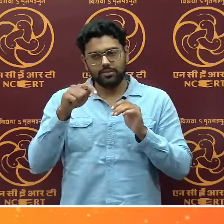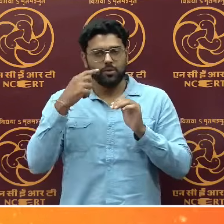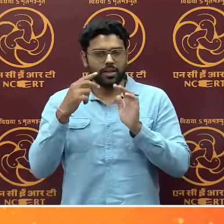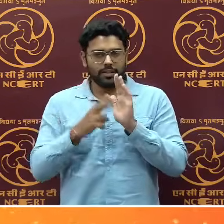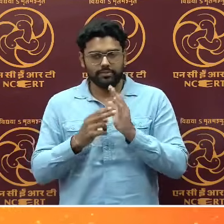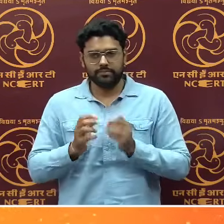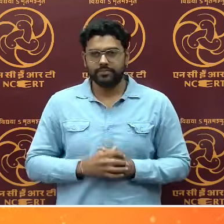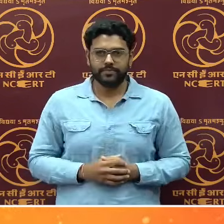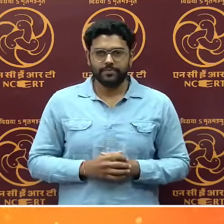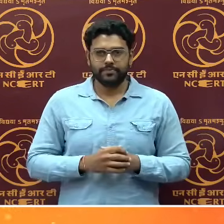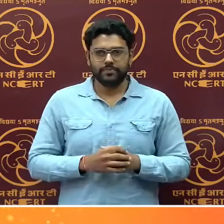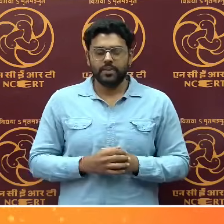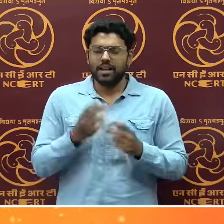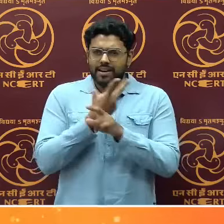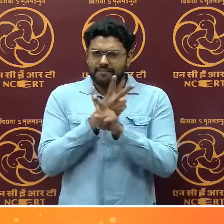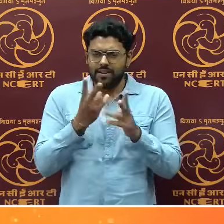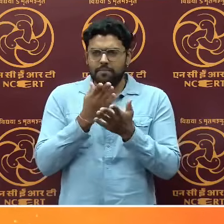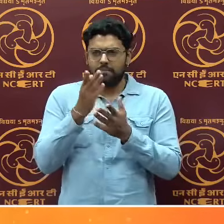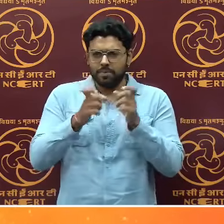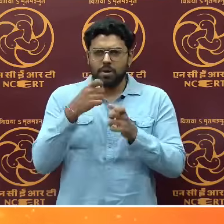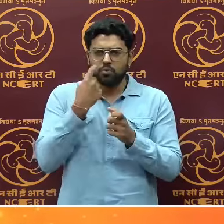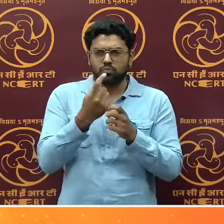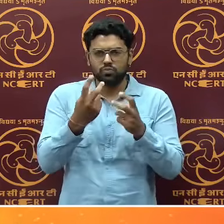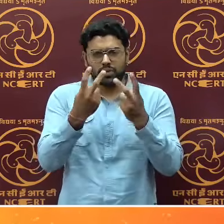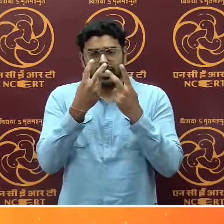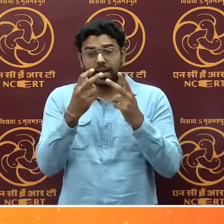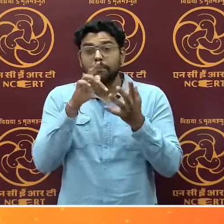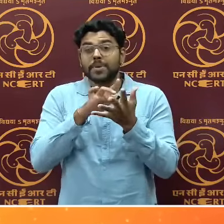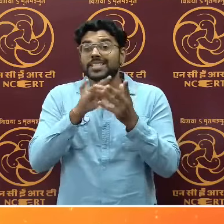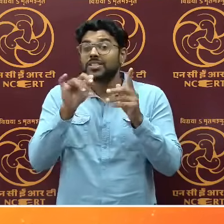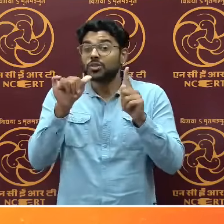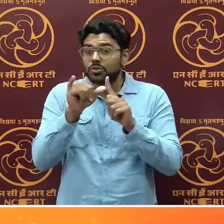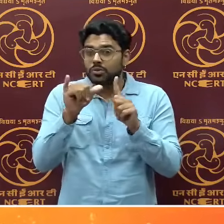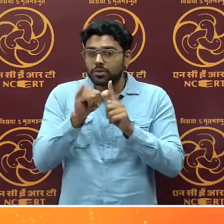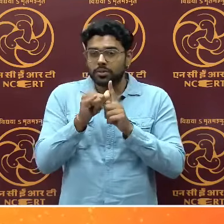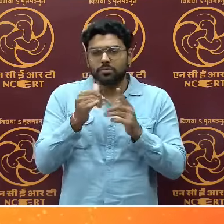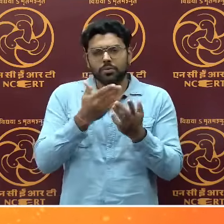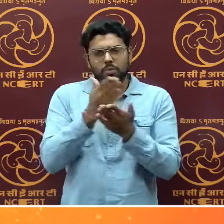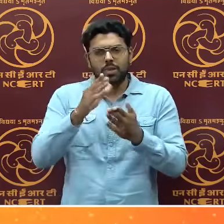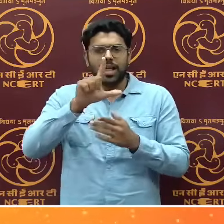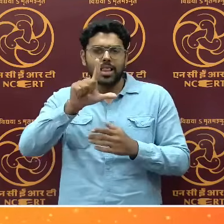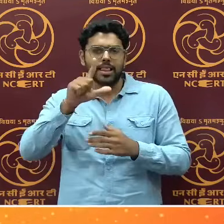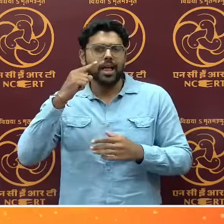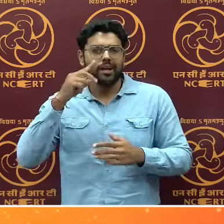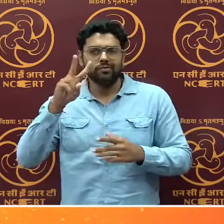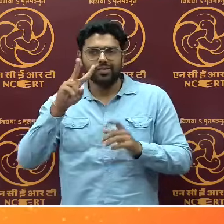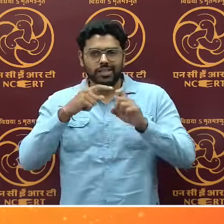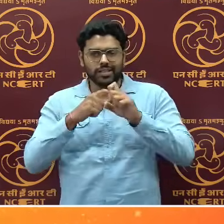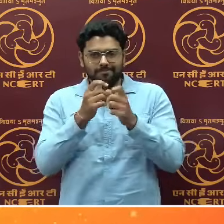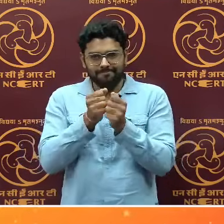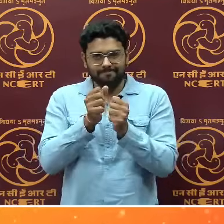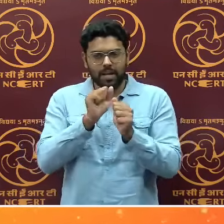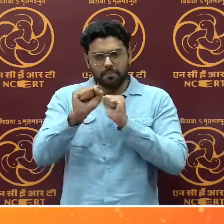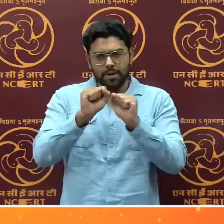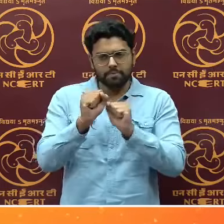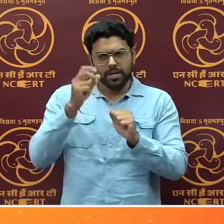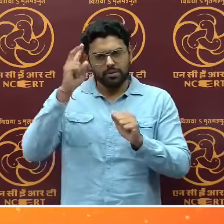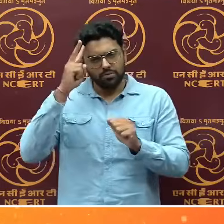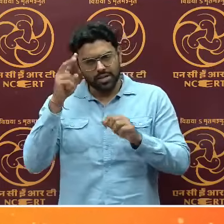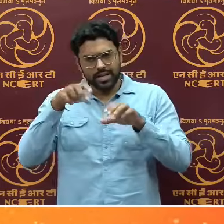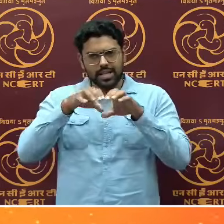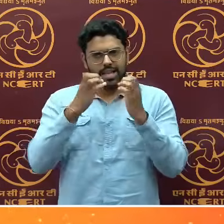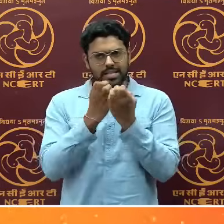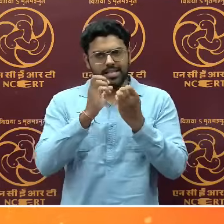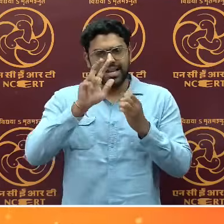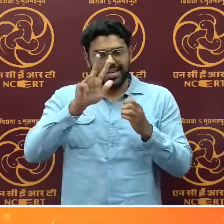dth.class8@ciet.nic.in. और वो सभी दर्शक जो हमें हमारे YouTube चैनल्स के ज़रिए देख रहे हैं, वे भी लाइव चैट बॉक्स ऑप्शन में हमें लिख सकते हैं। कक्षा 8